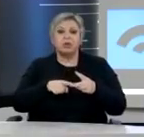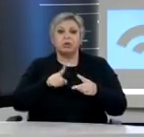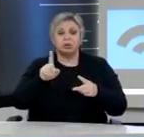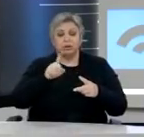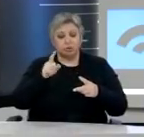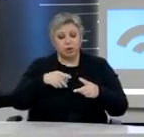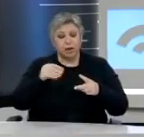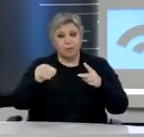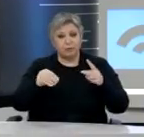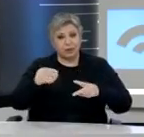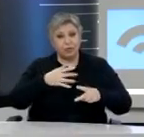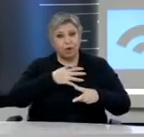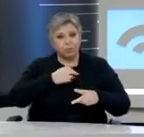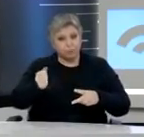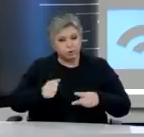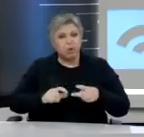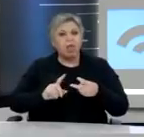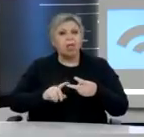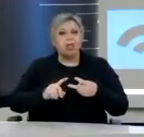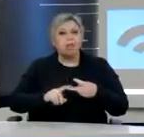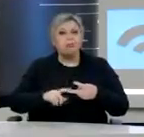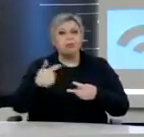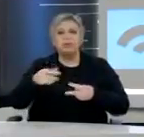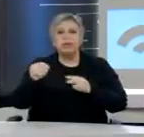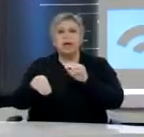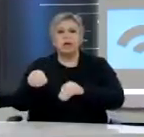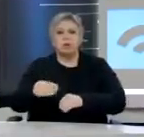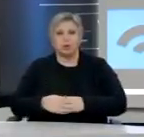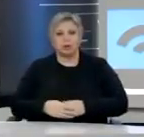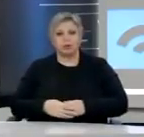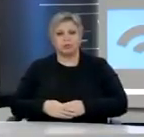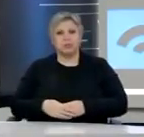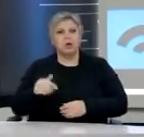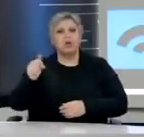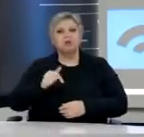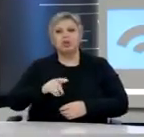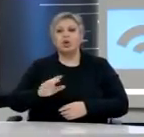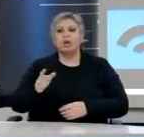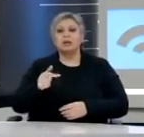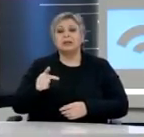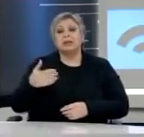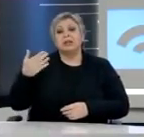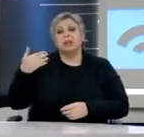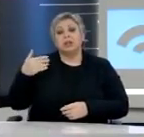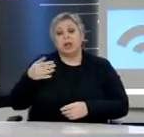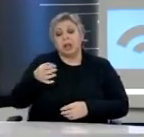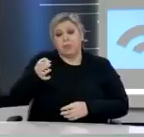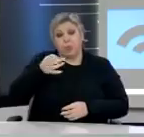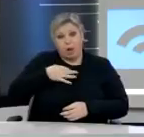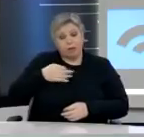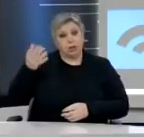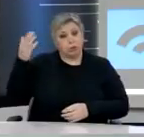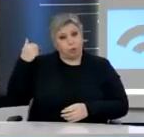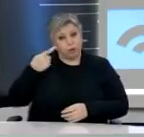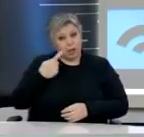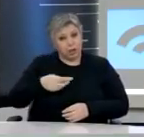πάει στον ελληνικό λαό, και επέλεξε το δεύτερο. Δεν μου λέτε αυτό, μου λέτε ότι με 124 τότε έπρεπε να συνεχίσεις. Ήταν μια